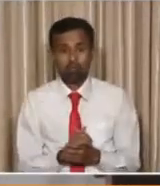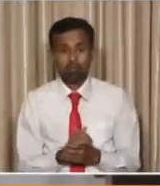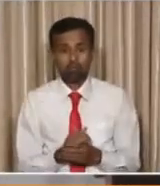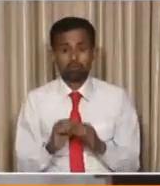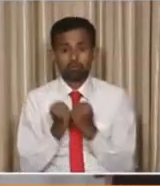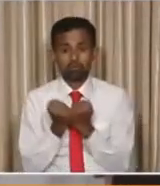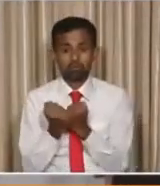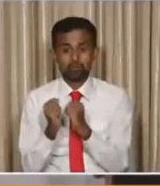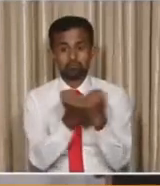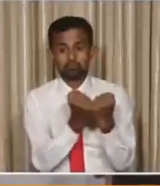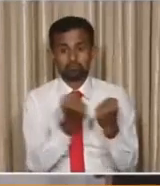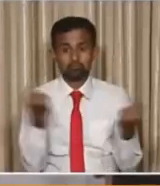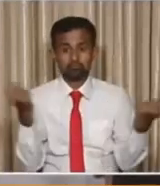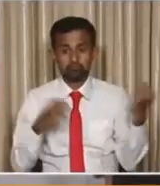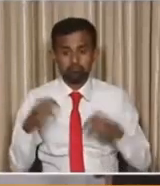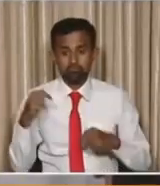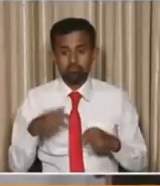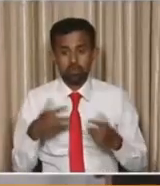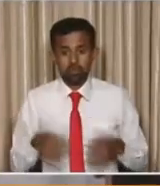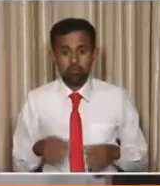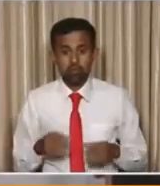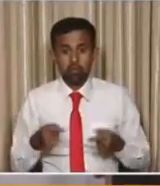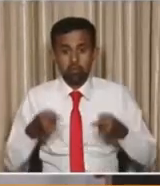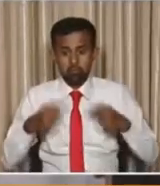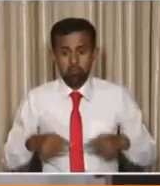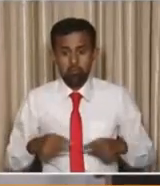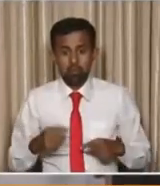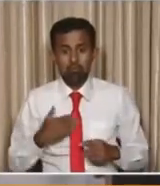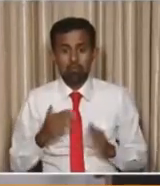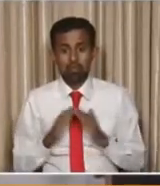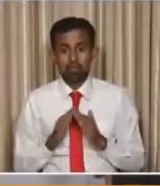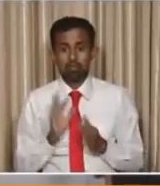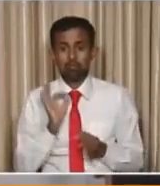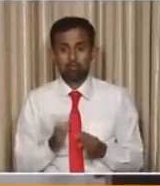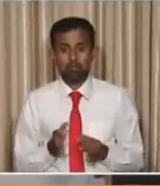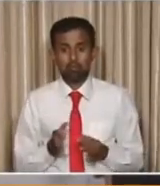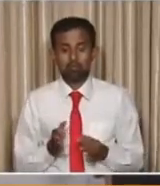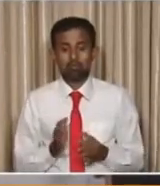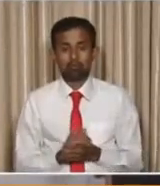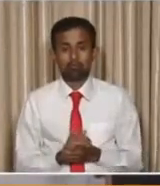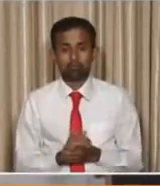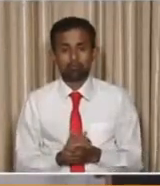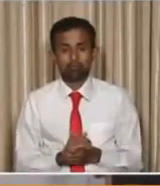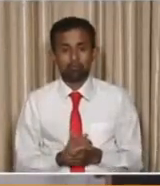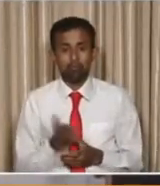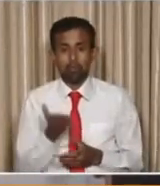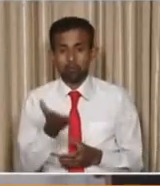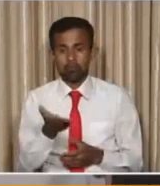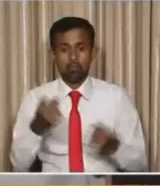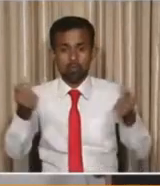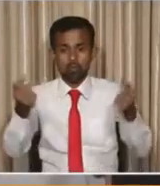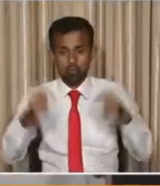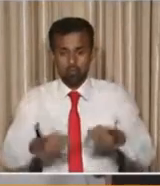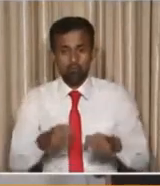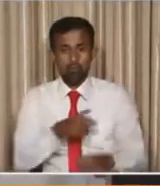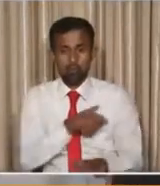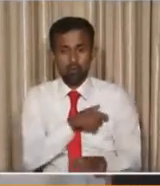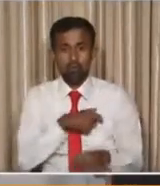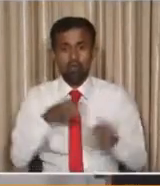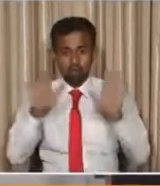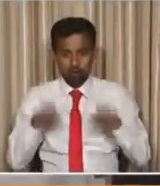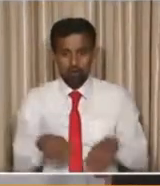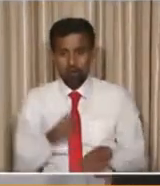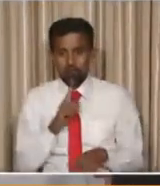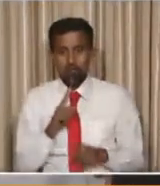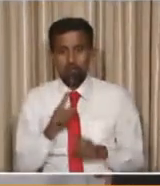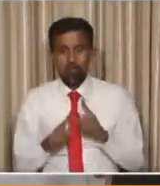සංවිධාන වෙලා ඇවිල්ලා ඊට පස්සේ මම ගෙදෙට්ට ගිනි තිබ්බා. දැන් ඔතනදී මෙතන අපි කැඳෙව්වහම නායකින් මේ ගැන කතා කරන්න